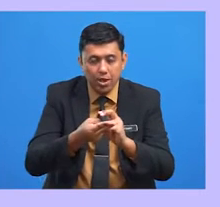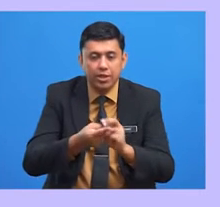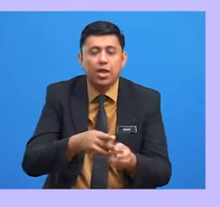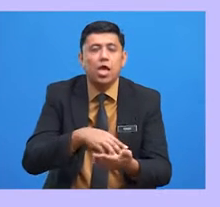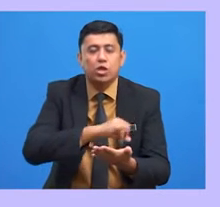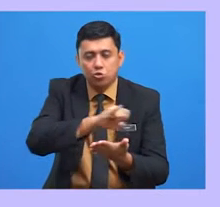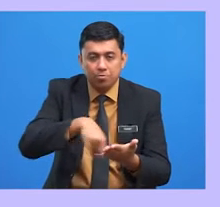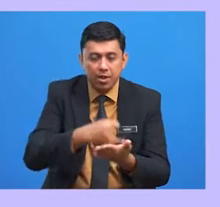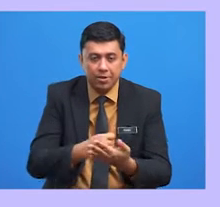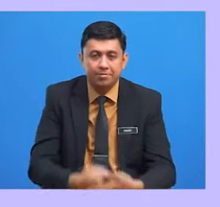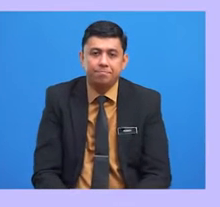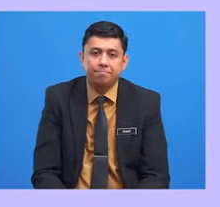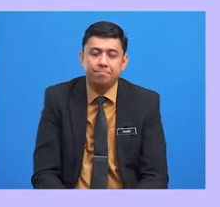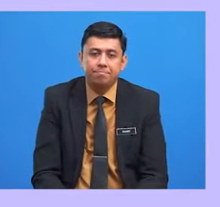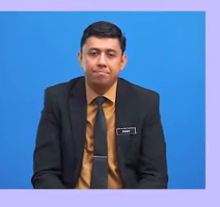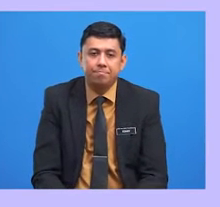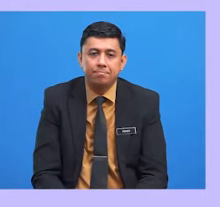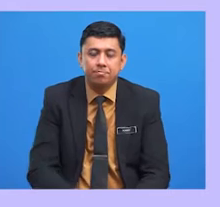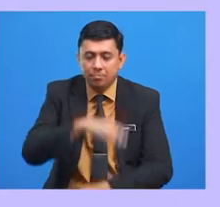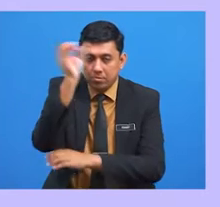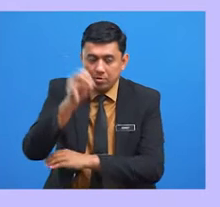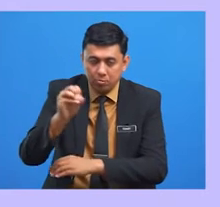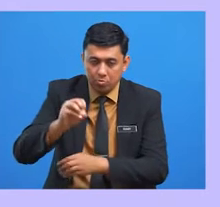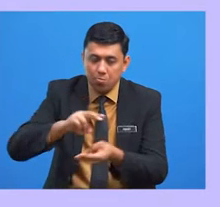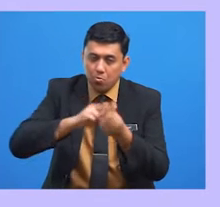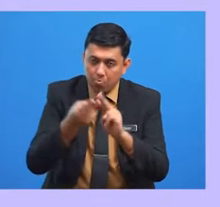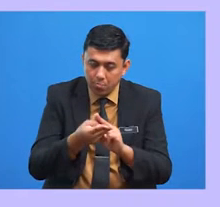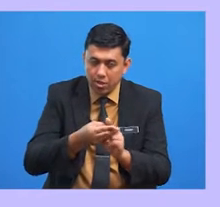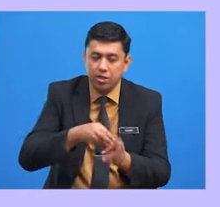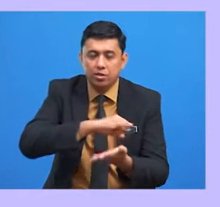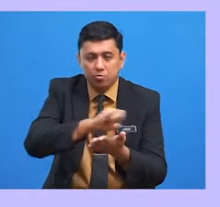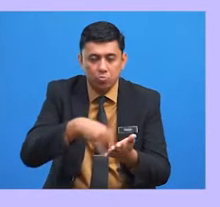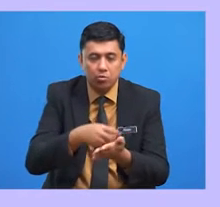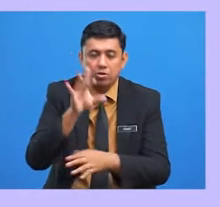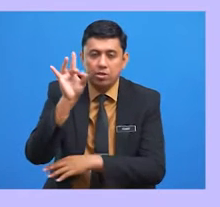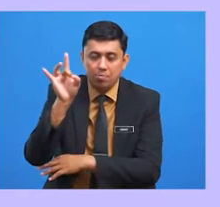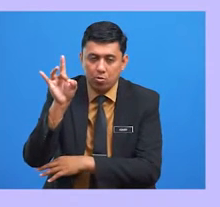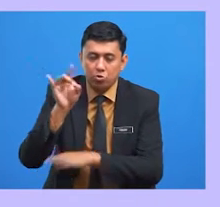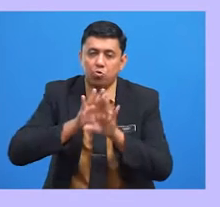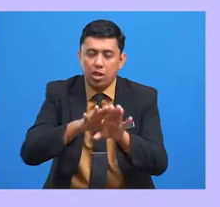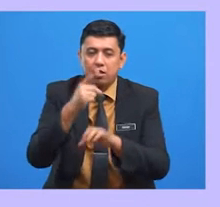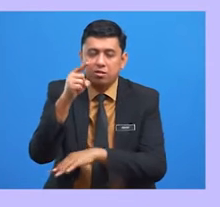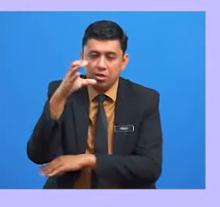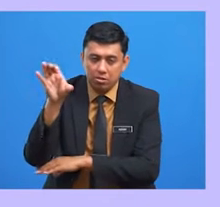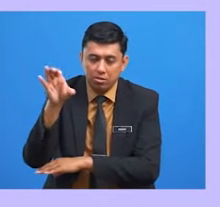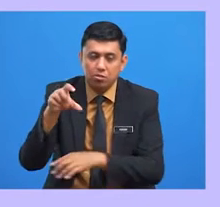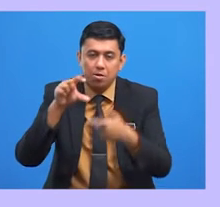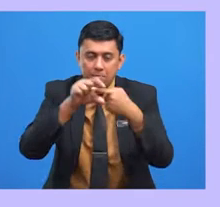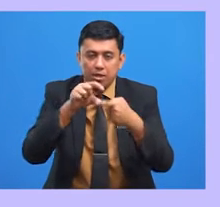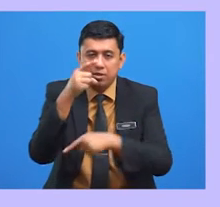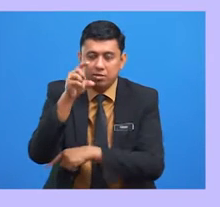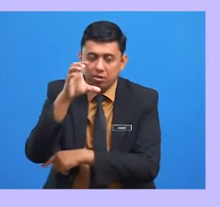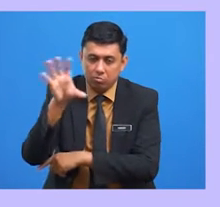kuantiti iaitu peratus perubahan kuantiti sama dengan 80 tolak 100